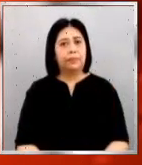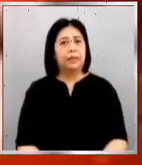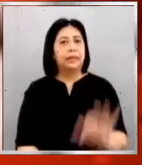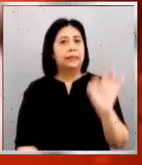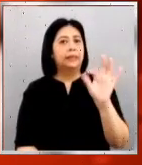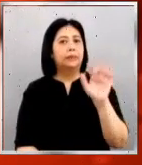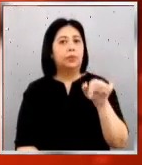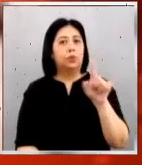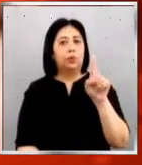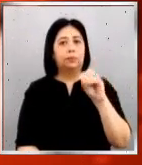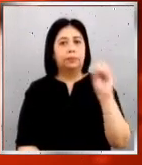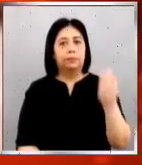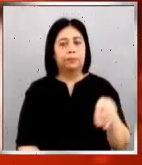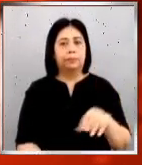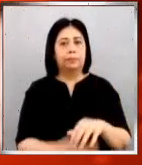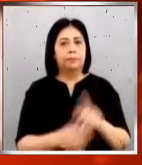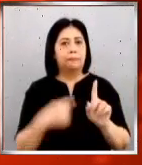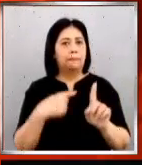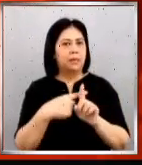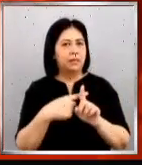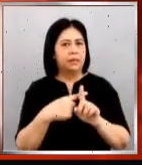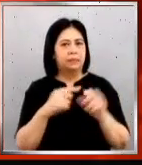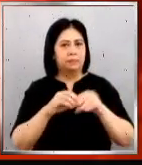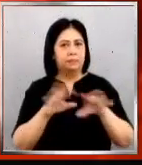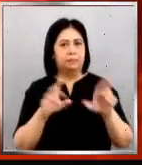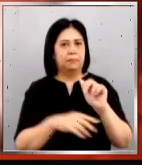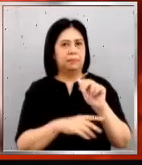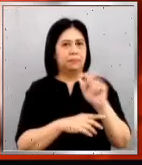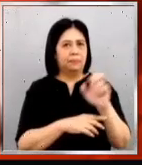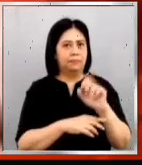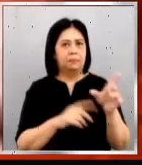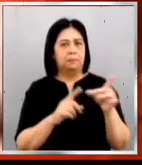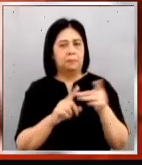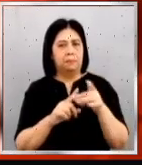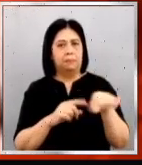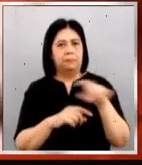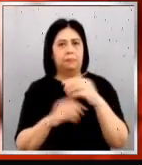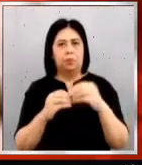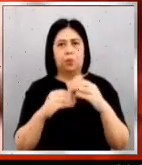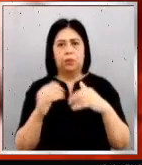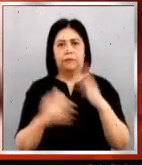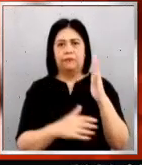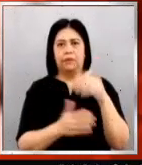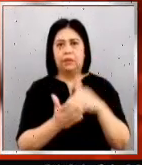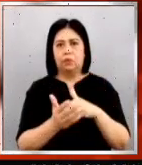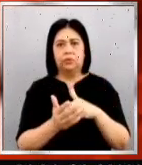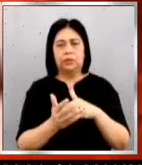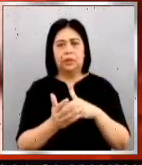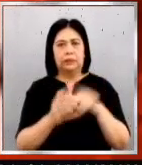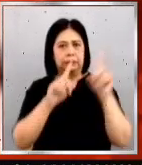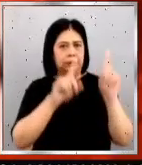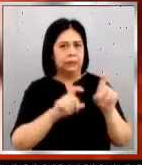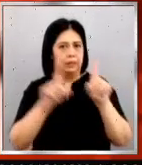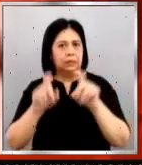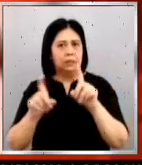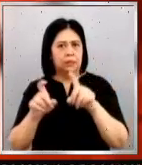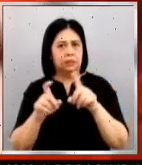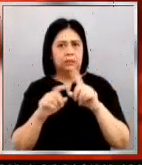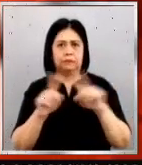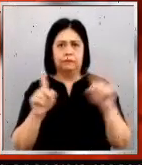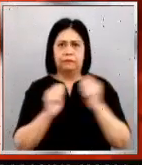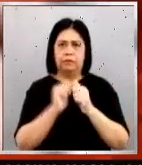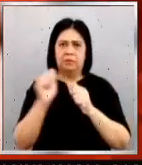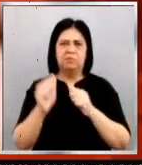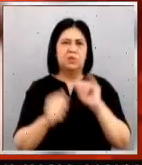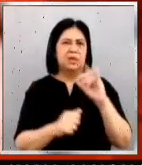19.1% ang positivity rate o porsyento ng mga nagpositibo sa mahigit 50,000 na tinest. Malayo po ito sa ideal rate ng World